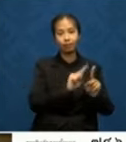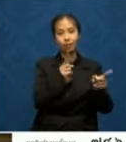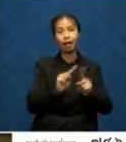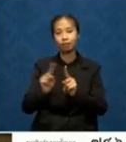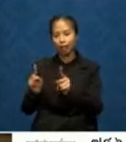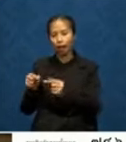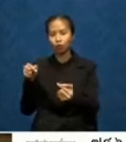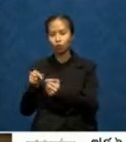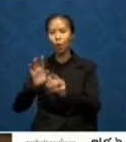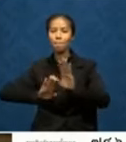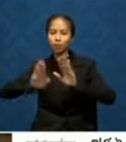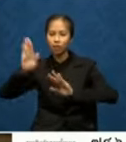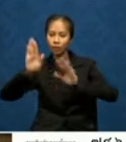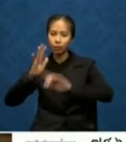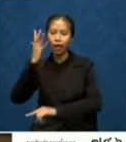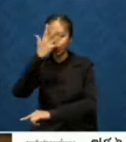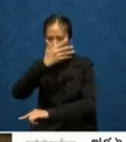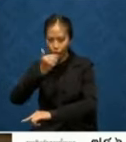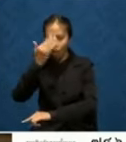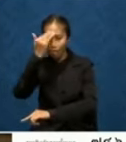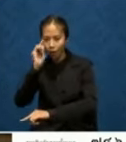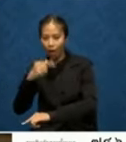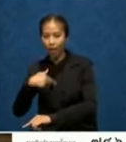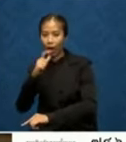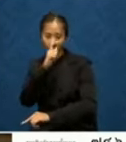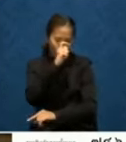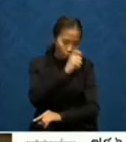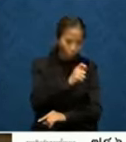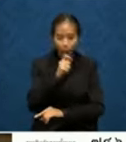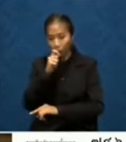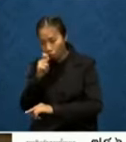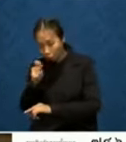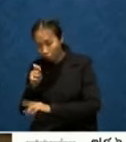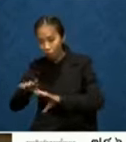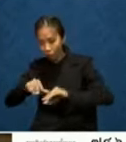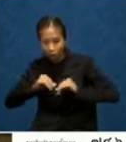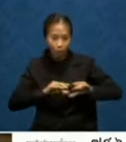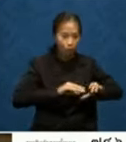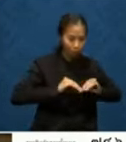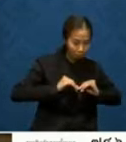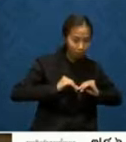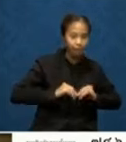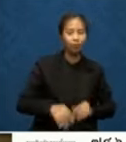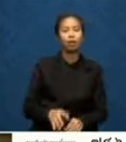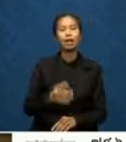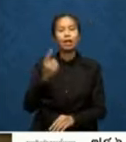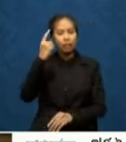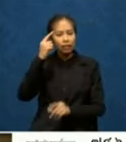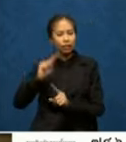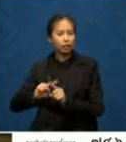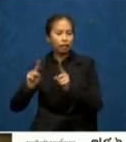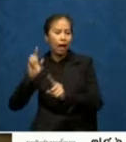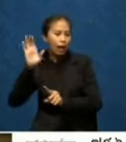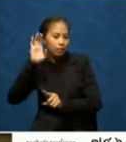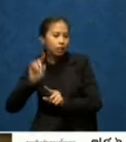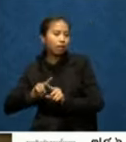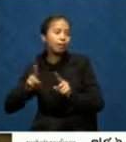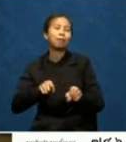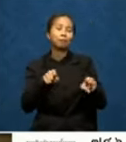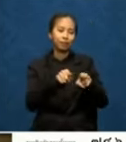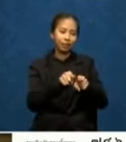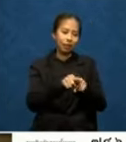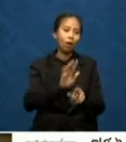ยตราบใดที่เคารพซึ่งกันและกันฉันใดก็ฉันนั้นความแตกต่างทางความเชื่อและศาสนา